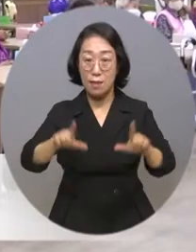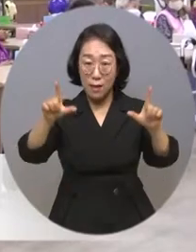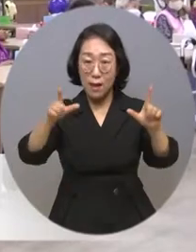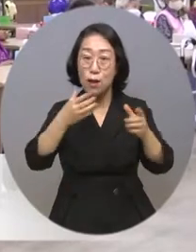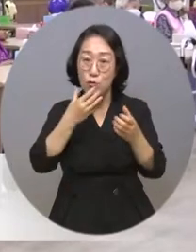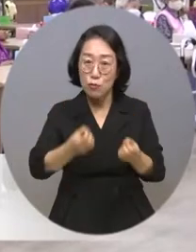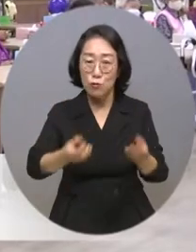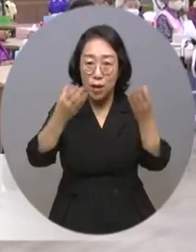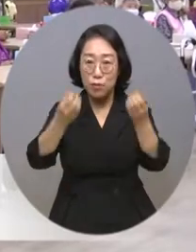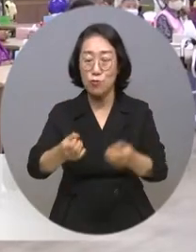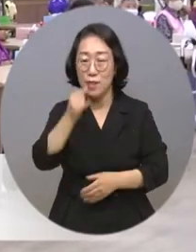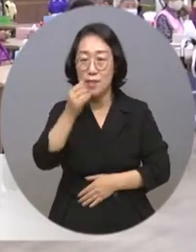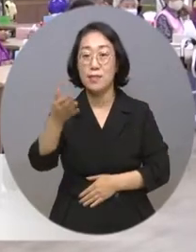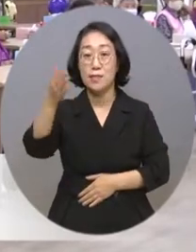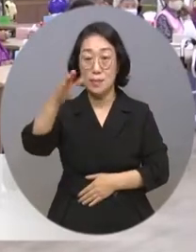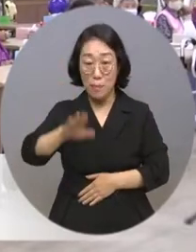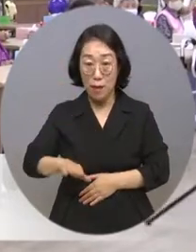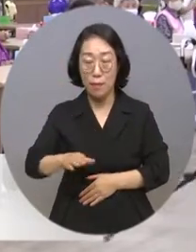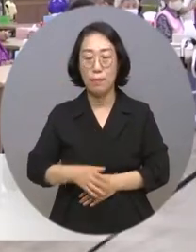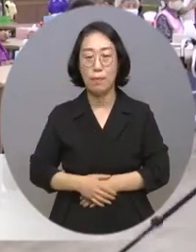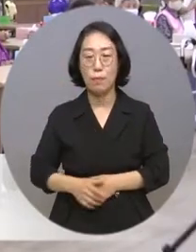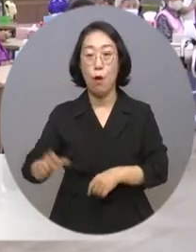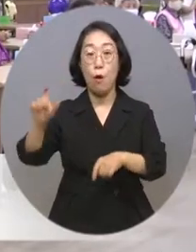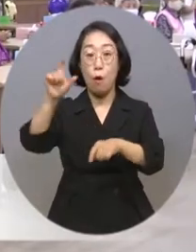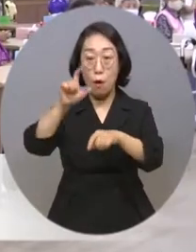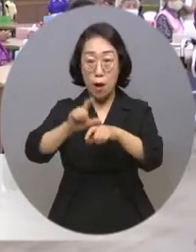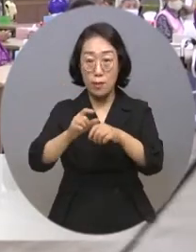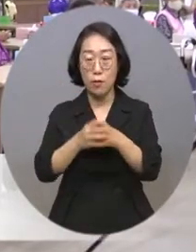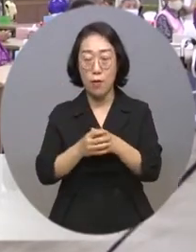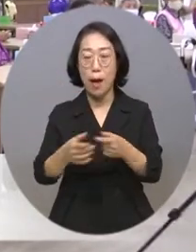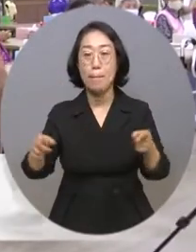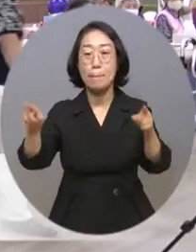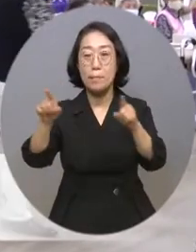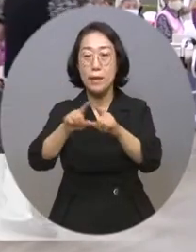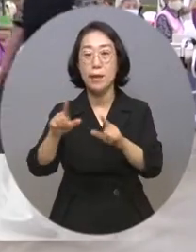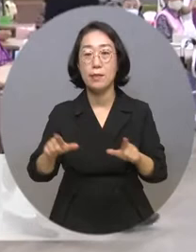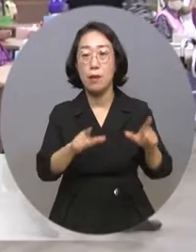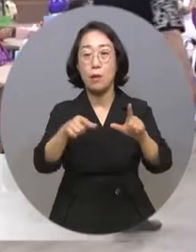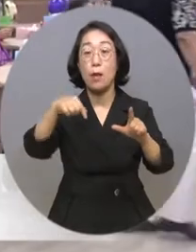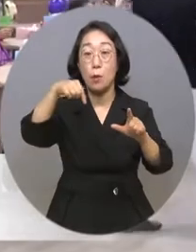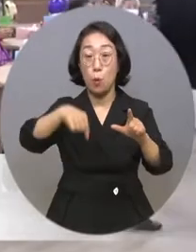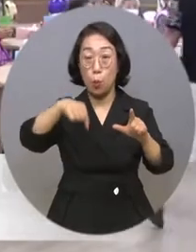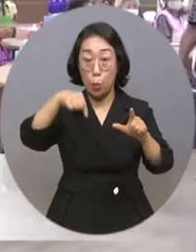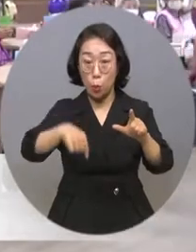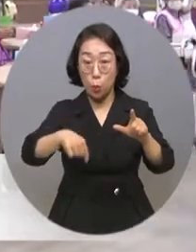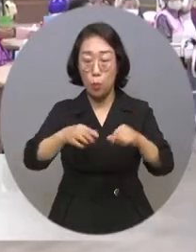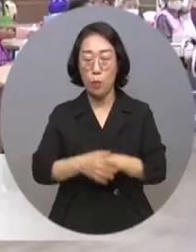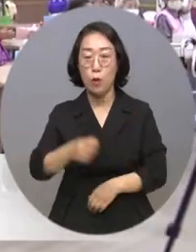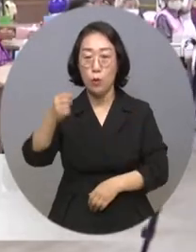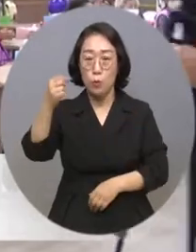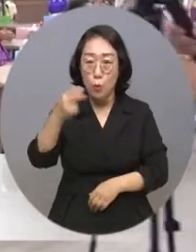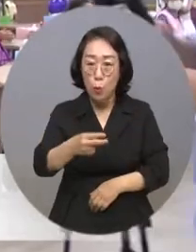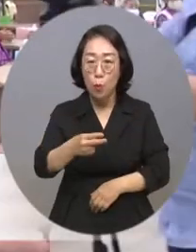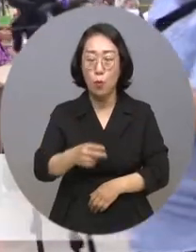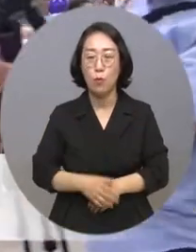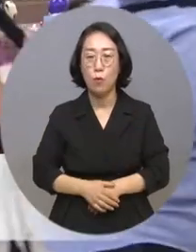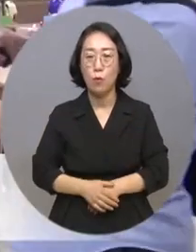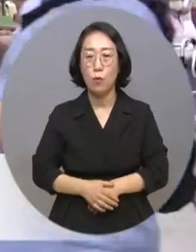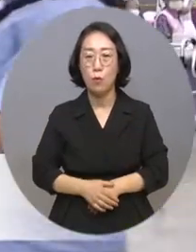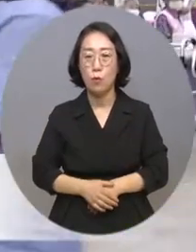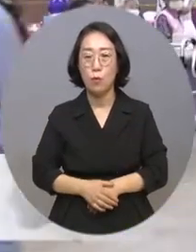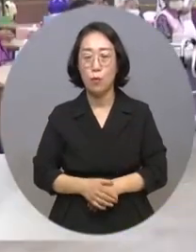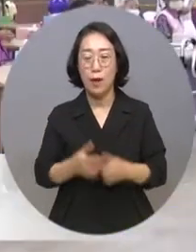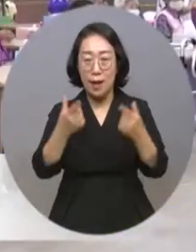축하해드리고 이렇게 있지만 그래도 이렇게 같이 저희들이 생활하는 곳에서 다시 한번 우리 어르신들을 이렇게